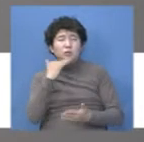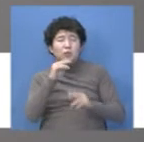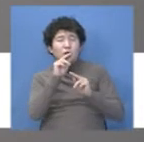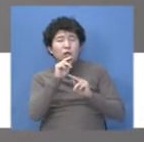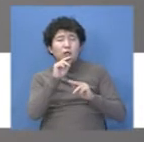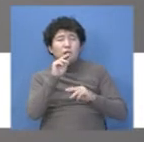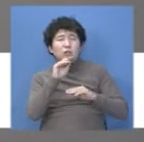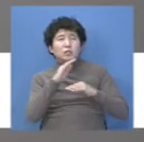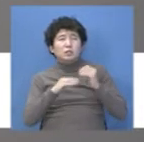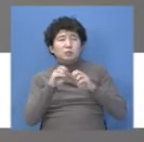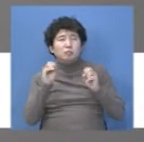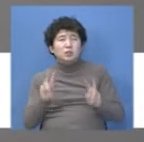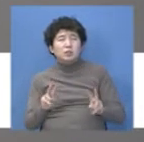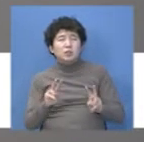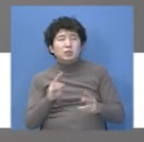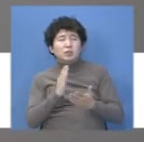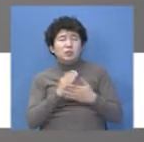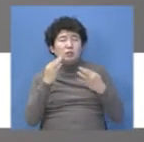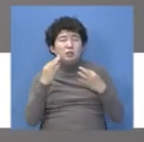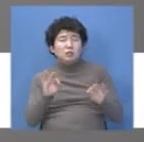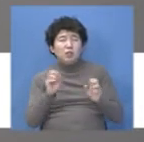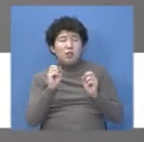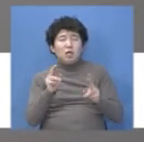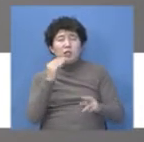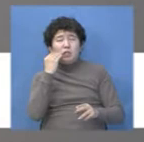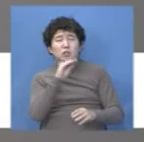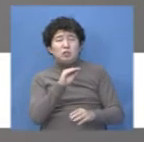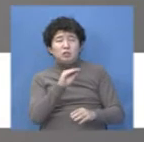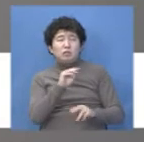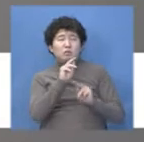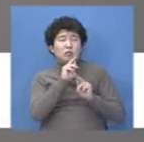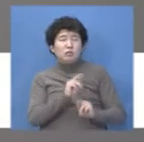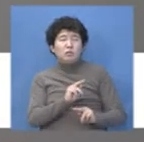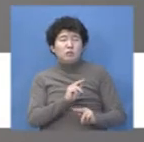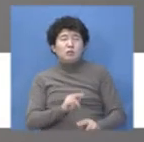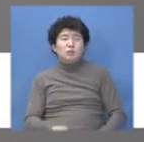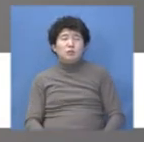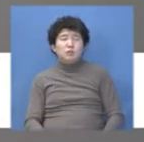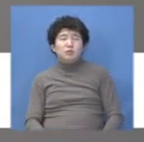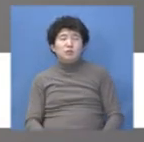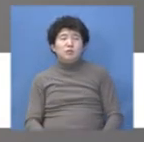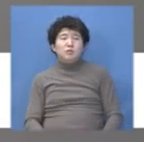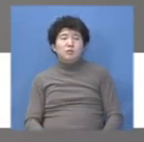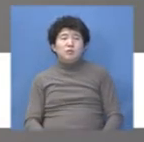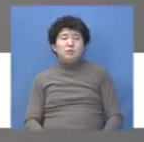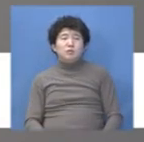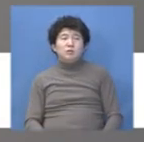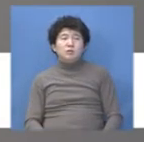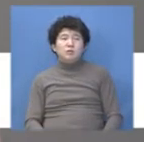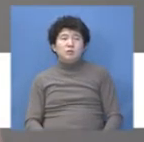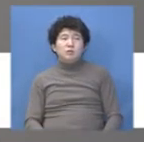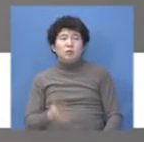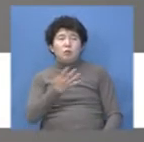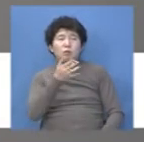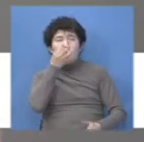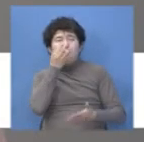молодых специалистов тому, как качественно оказывать услуги по их профессии, чтобы завтра они не остались в стороне и были трудоустроены, имели какой-то